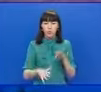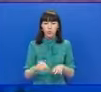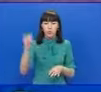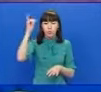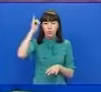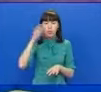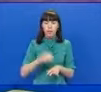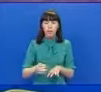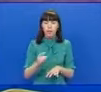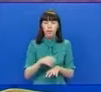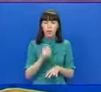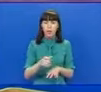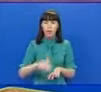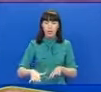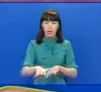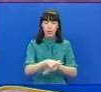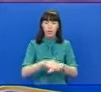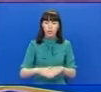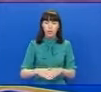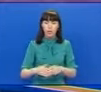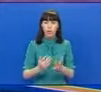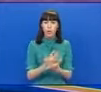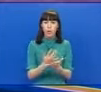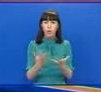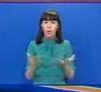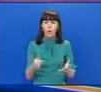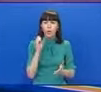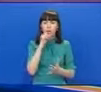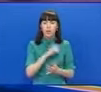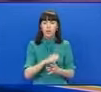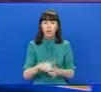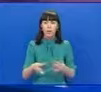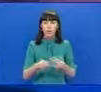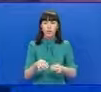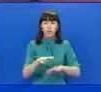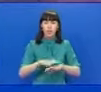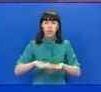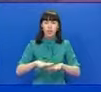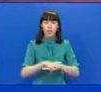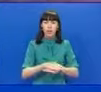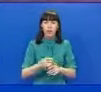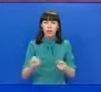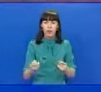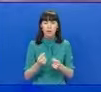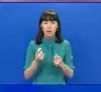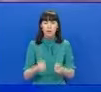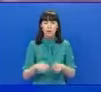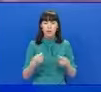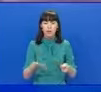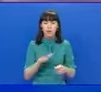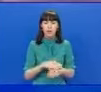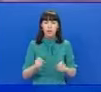малдарды Сайрам ауданы тұрғындарының ауласына және қорасынан айдап әкетіп, ұрланған малдарды жергілікті базарларда төмен бағада өткізіп отырған.